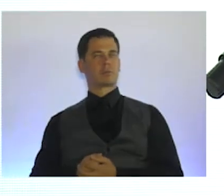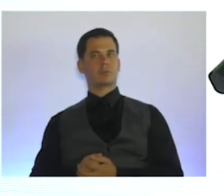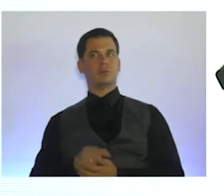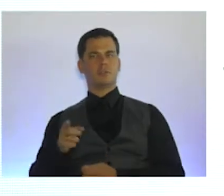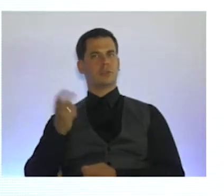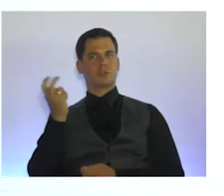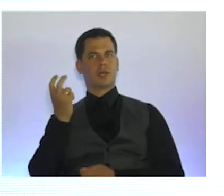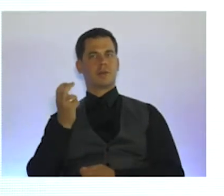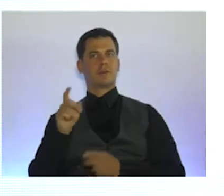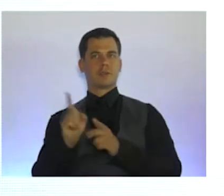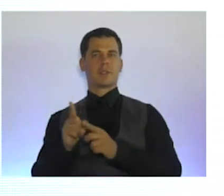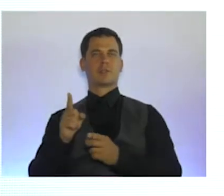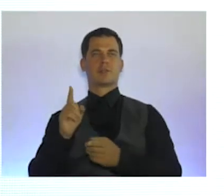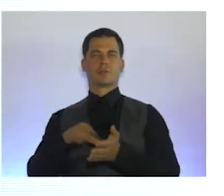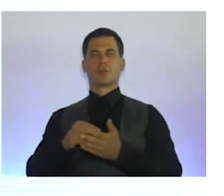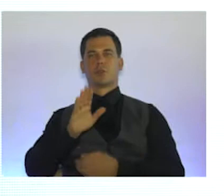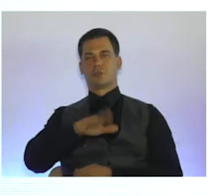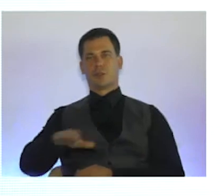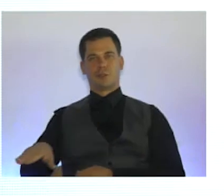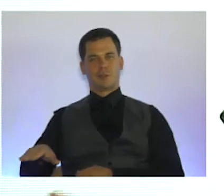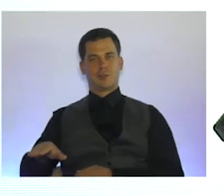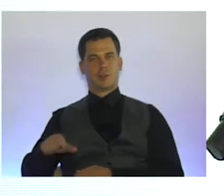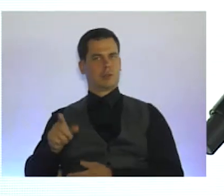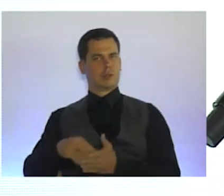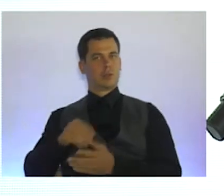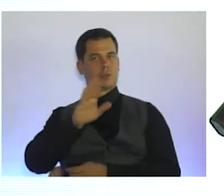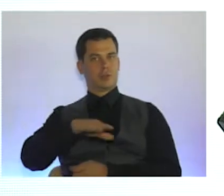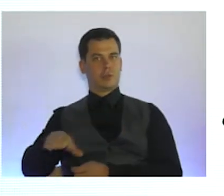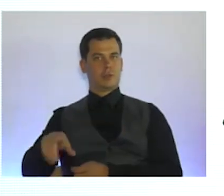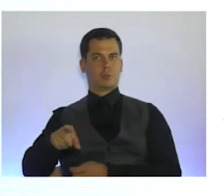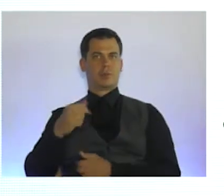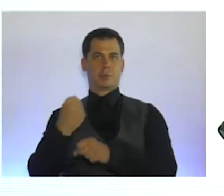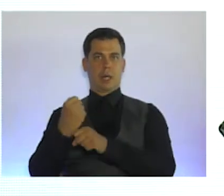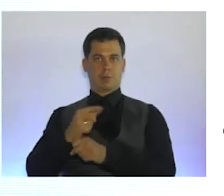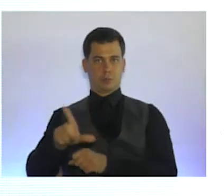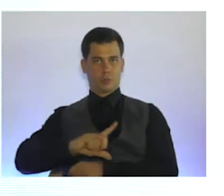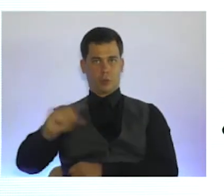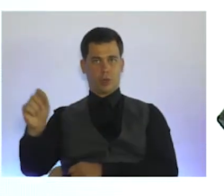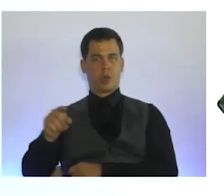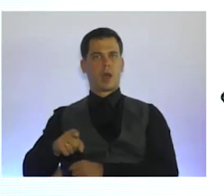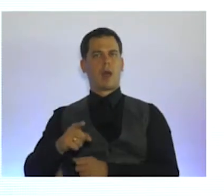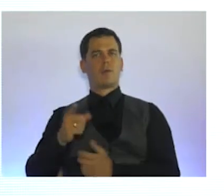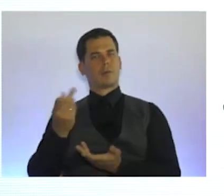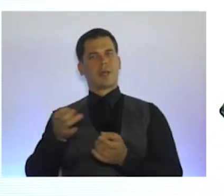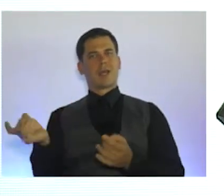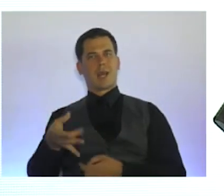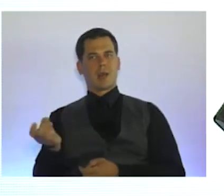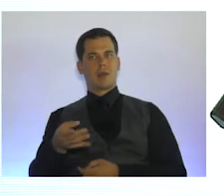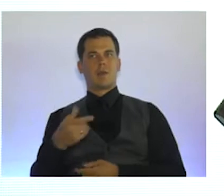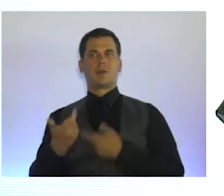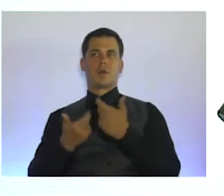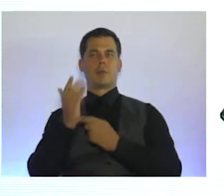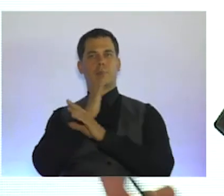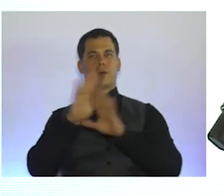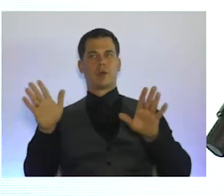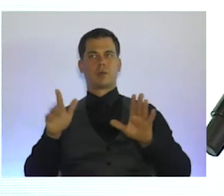ciekawi mnie to również od strony takiego ucznia, czy dla uczniów, dla potencjalnego pracownika też tworzy się takie gry, którymi jakby pokazuje się,